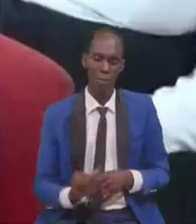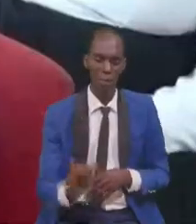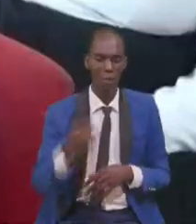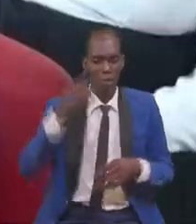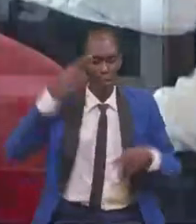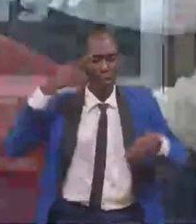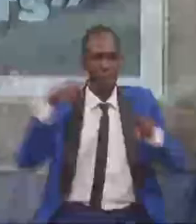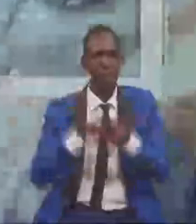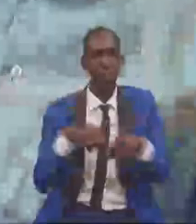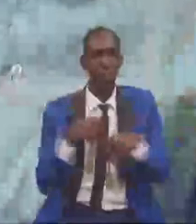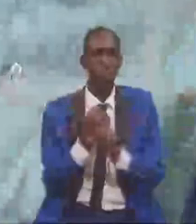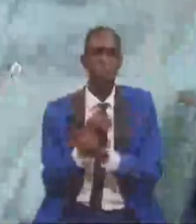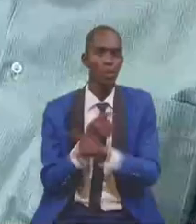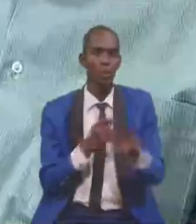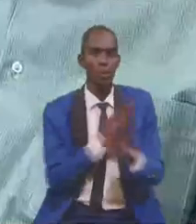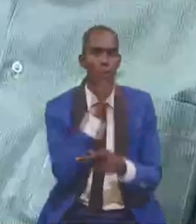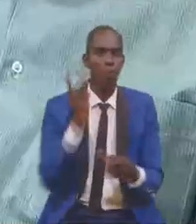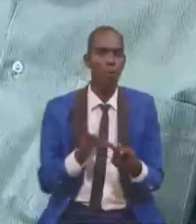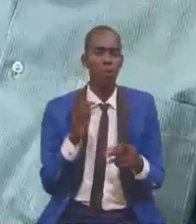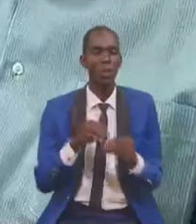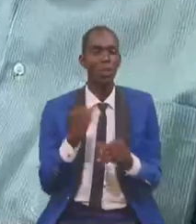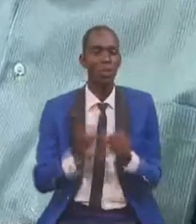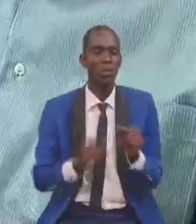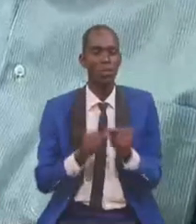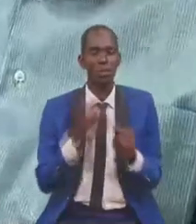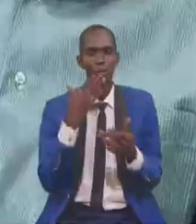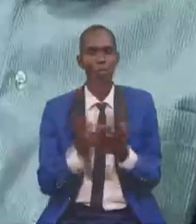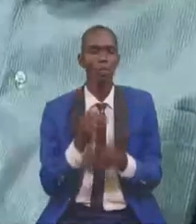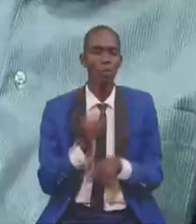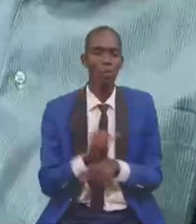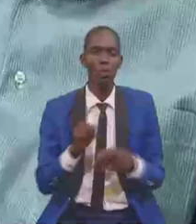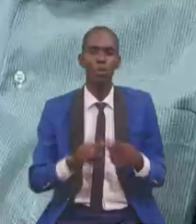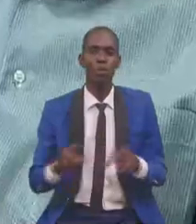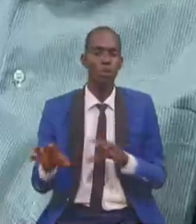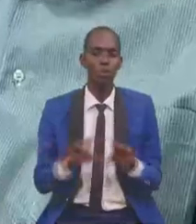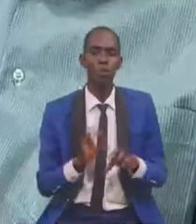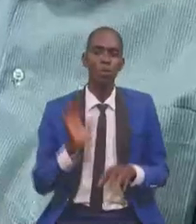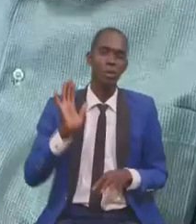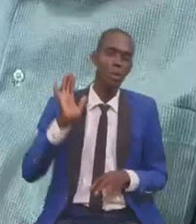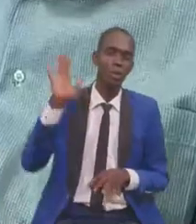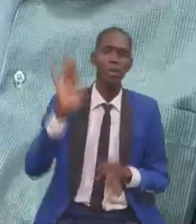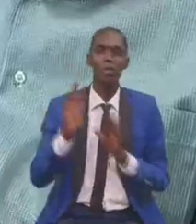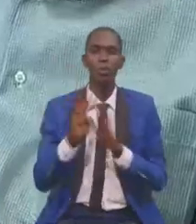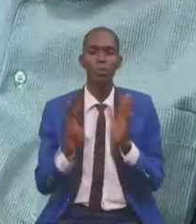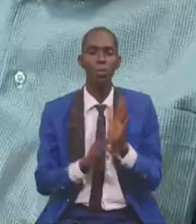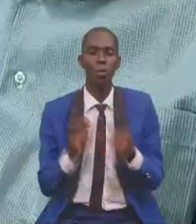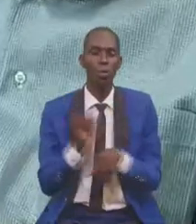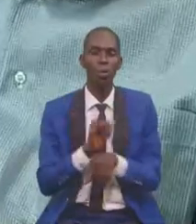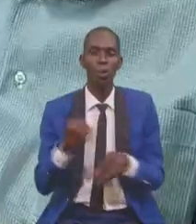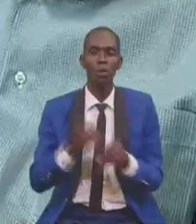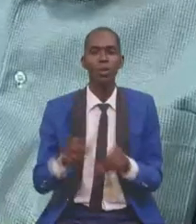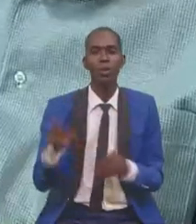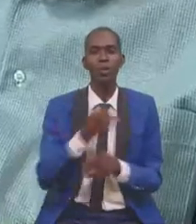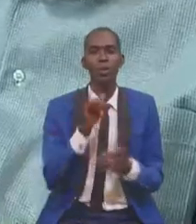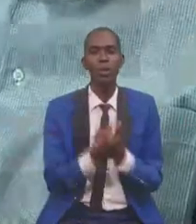Seigneur Jésus vous rend capable de toute bonne œuvre pour l'accomplissement de sa volonté et fasse en